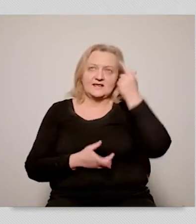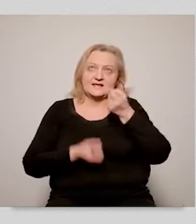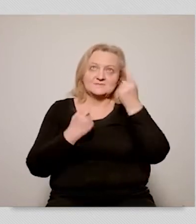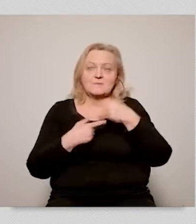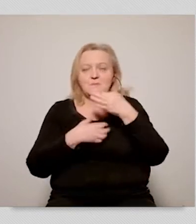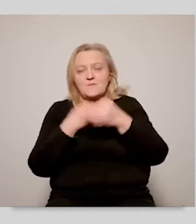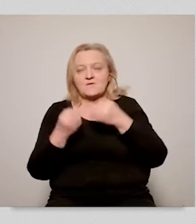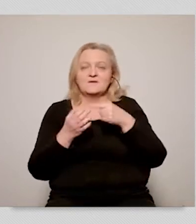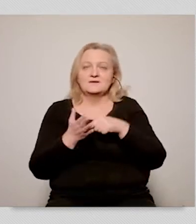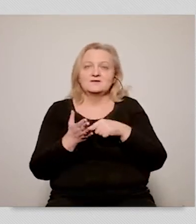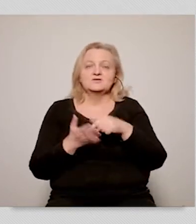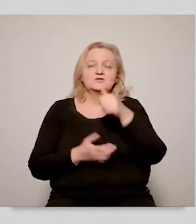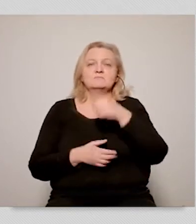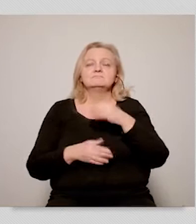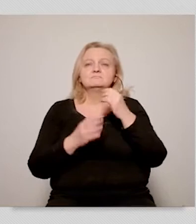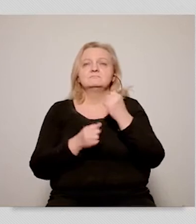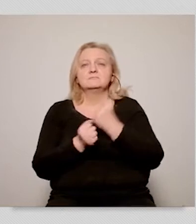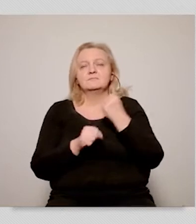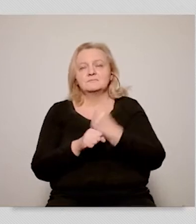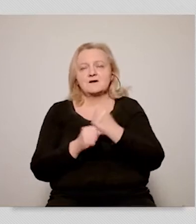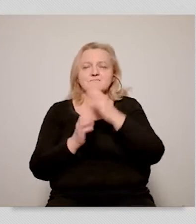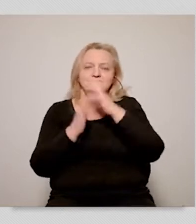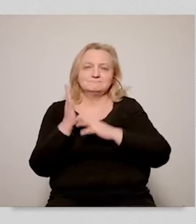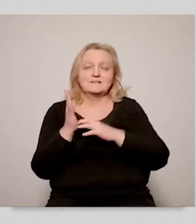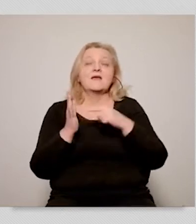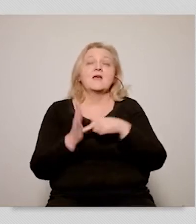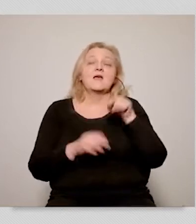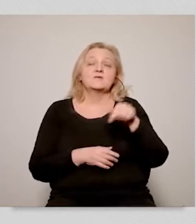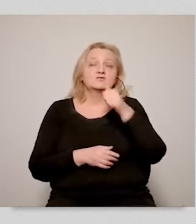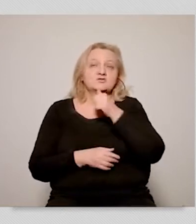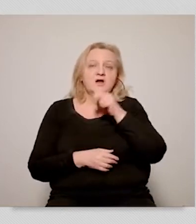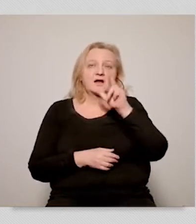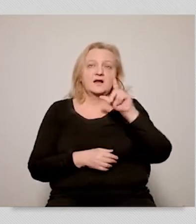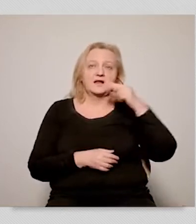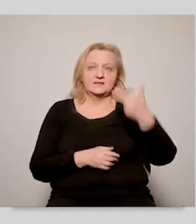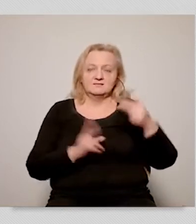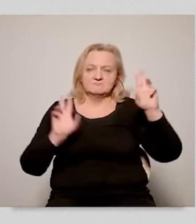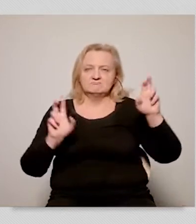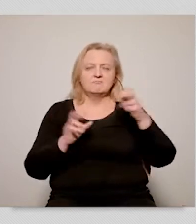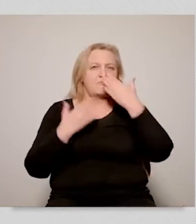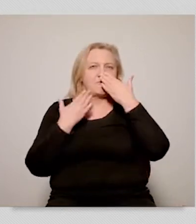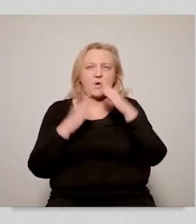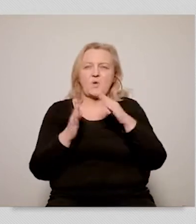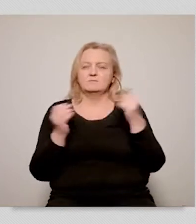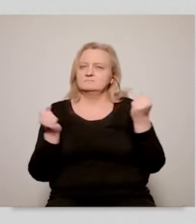opracowaniu dotyczącym Zielonego Klina, bo to rzeczywiście bardzo ważna publikacja pokazująca